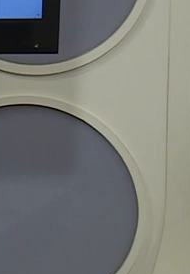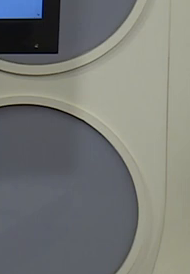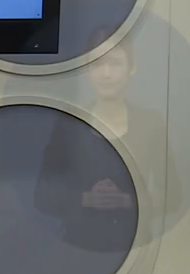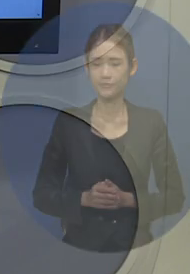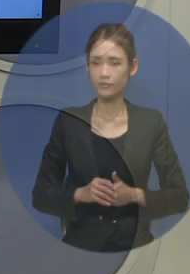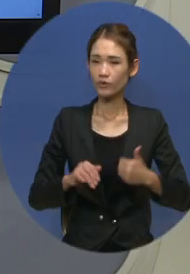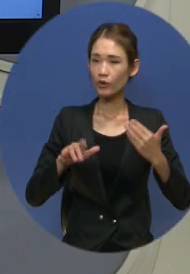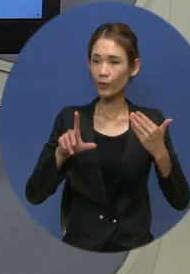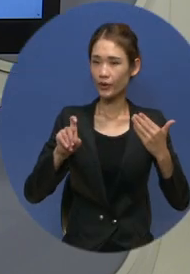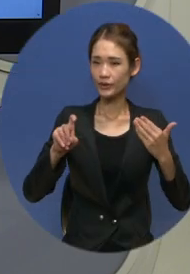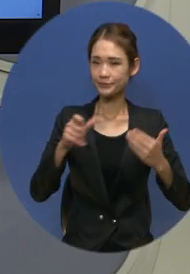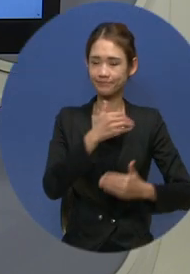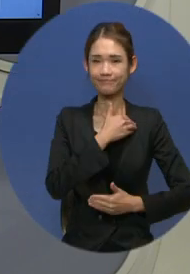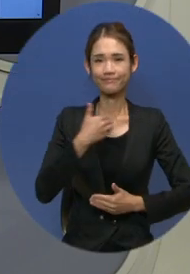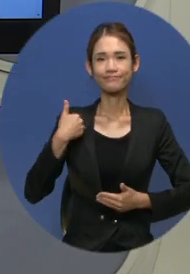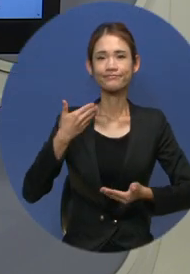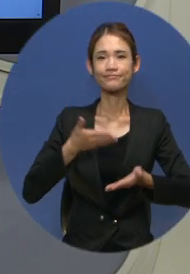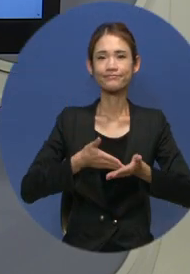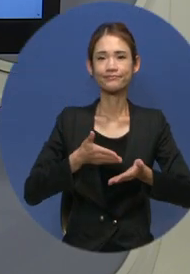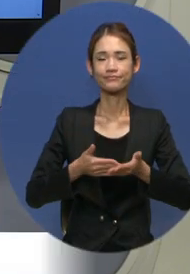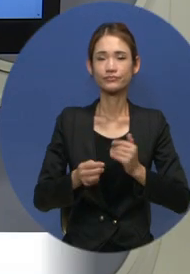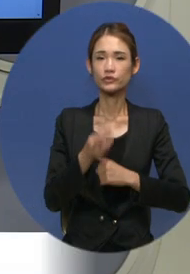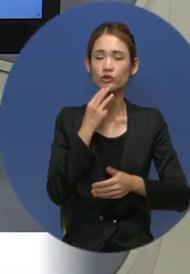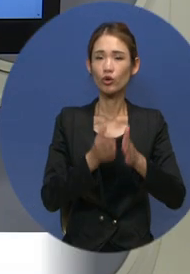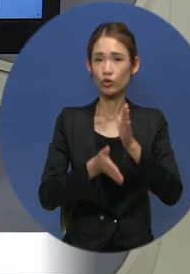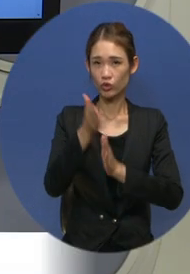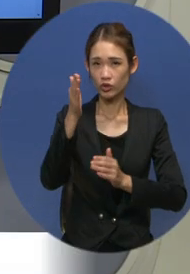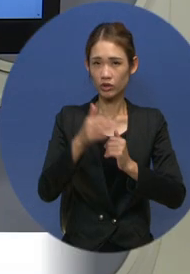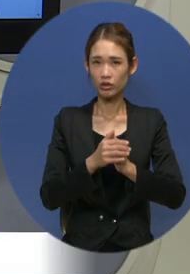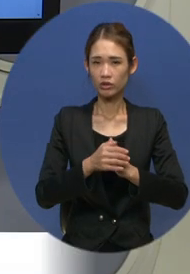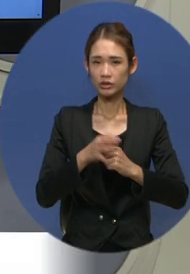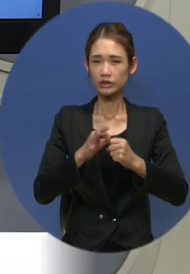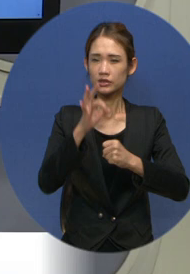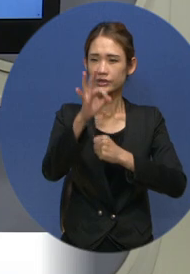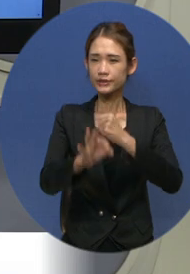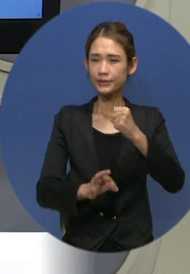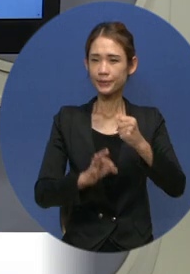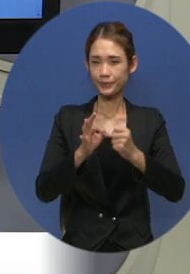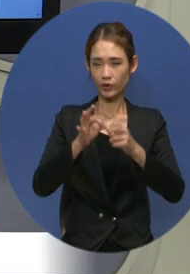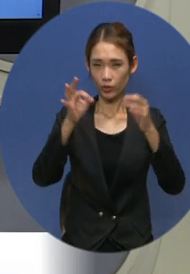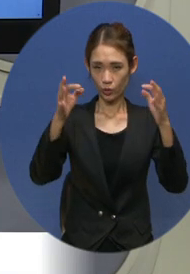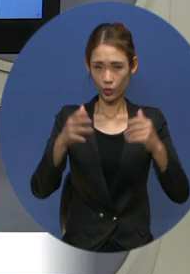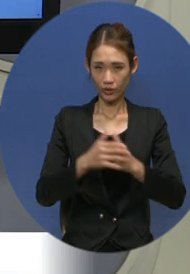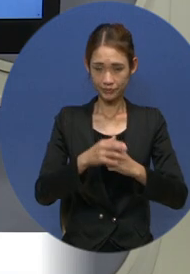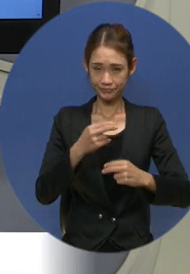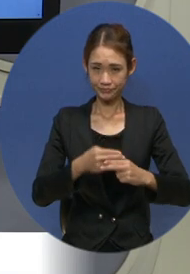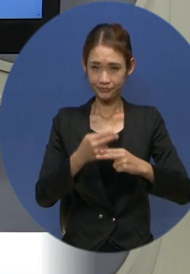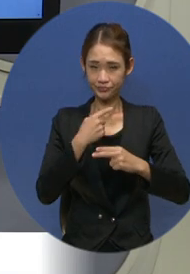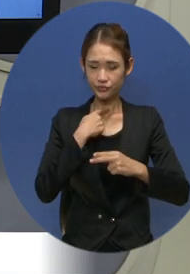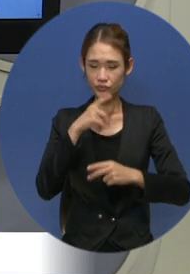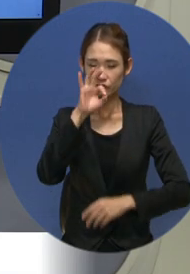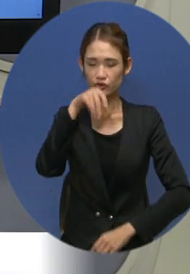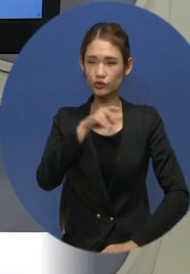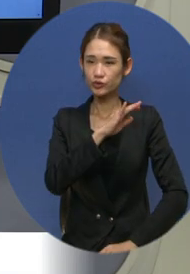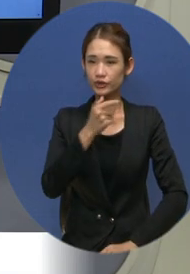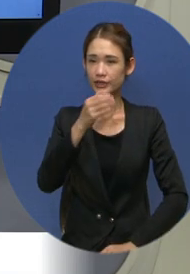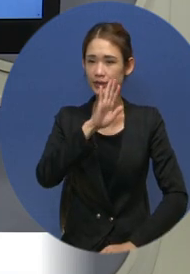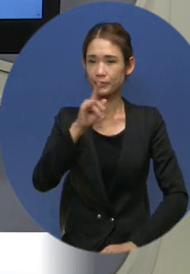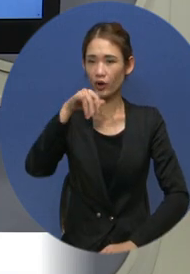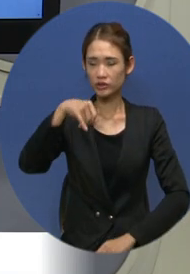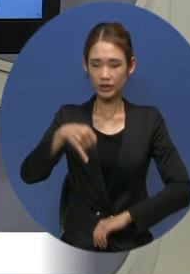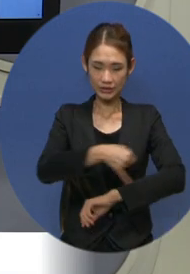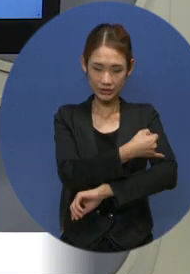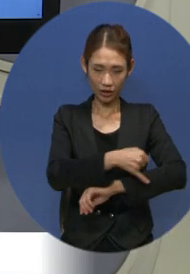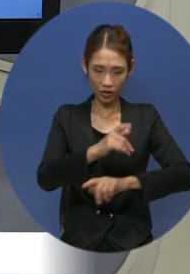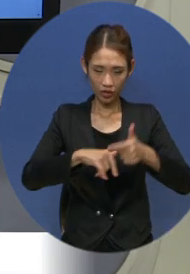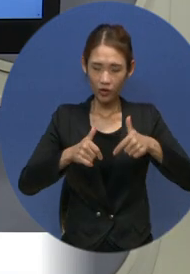9월 15일 만만한 했습니다 서울시가 지난 10년간 토대를 닦아 온 유니버설 디자인을 전면 확대